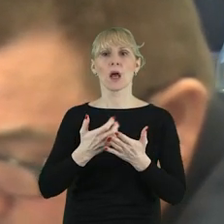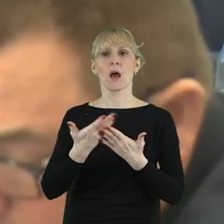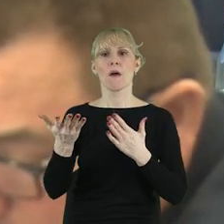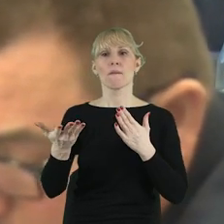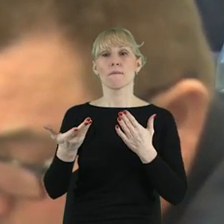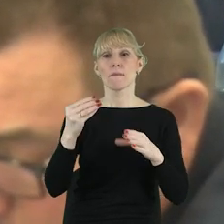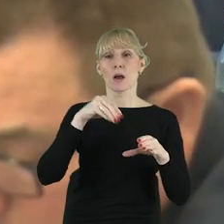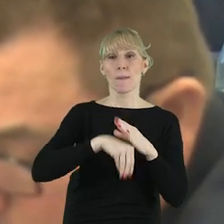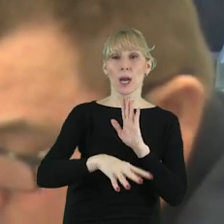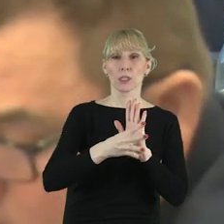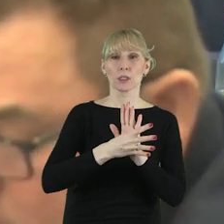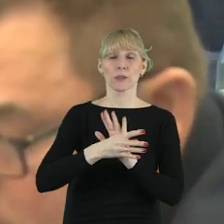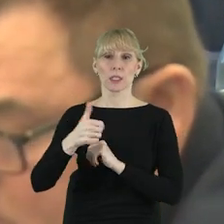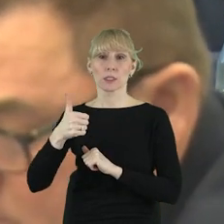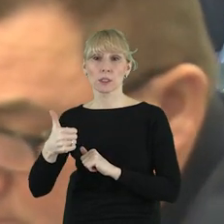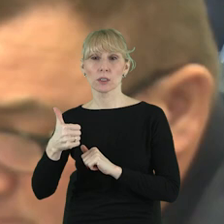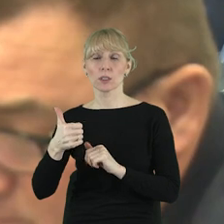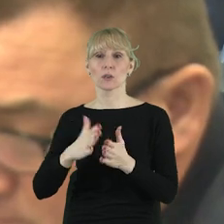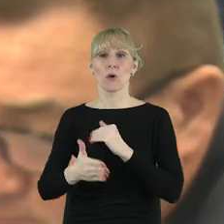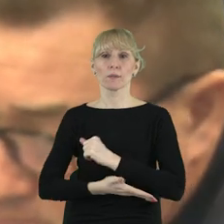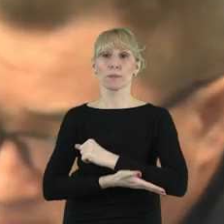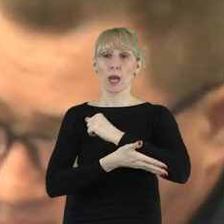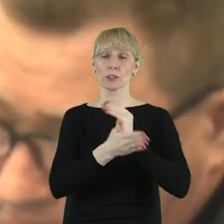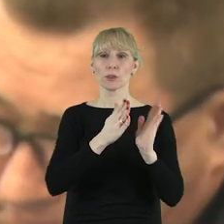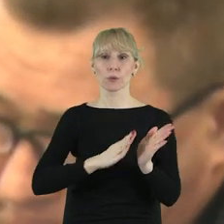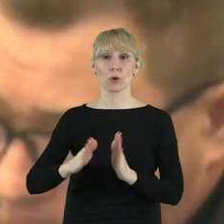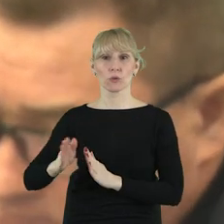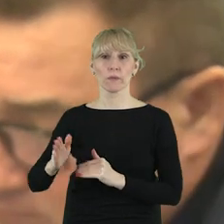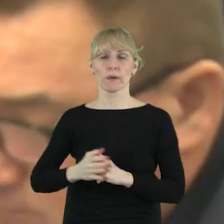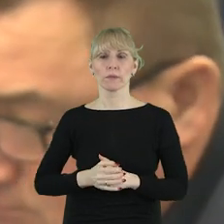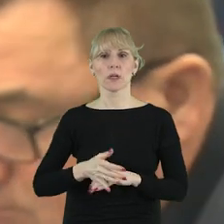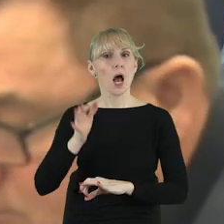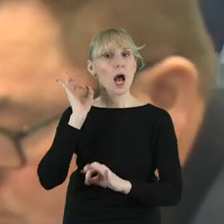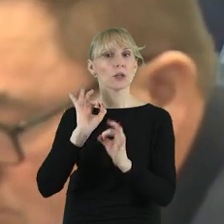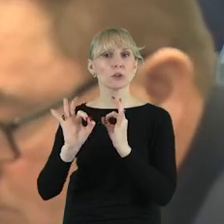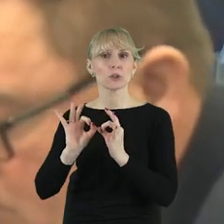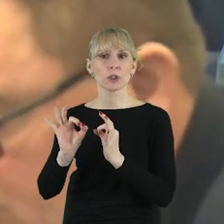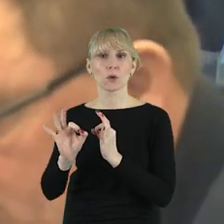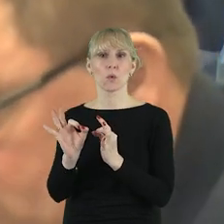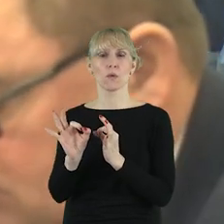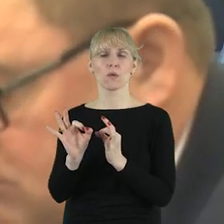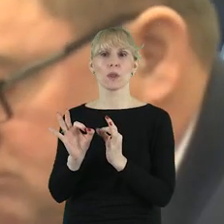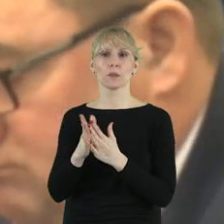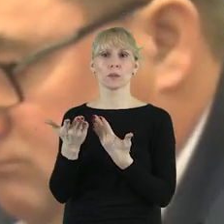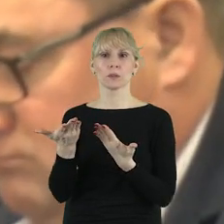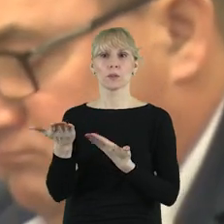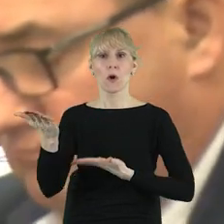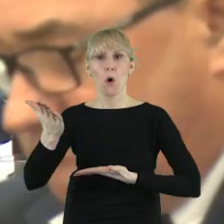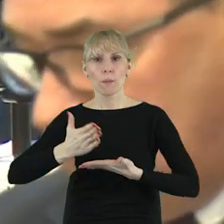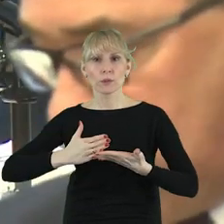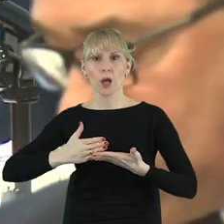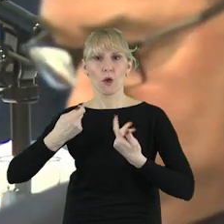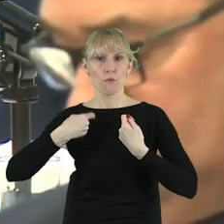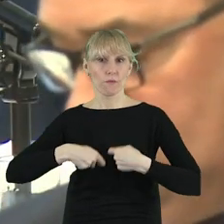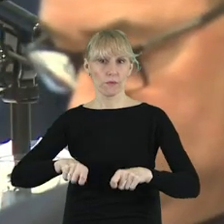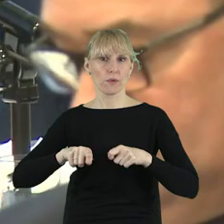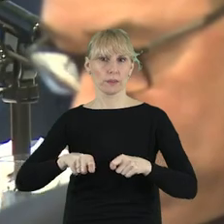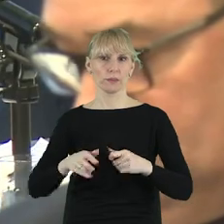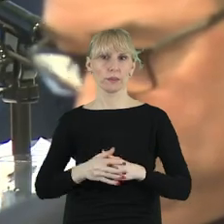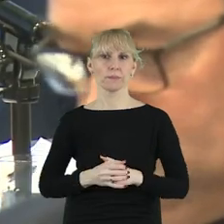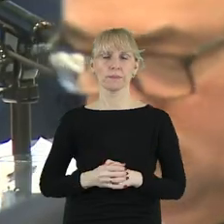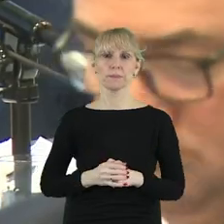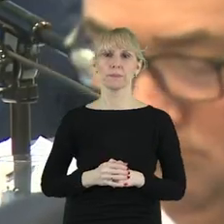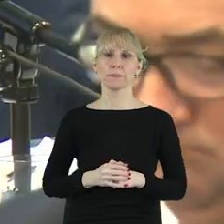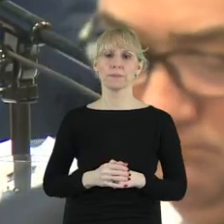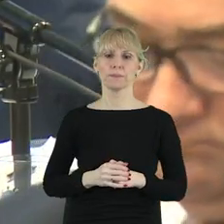poddziałania 19.1 wsparcie przygotowawcze, w szczególności z programem rozwoju obszarów wiejskich. Dziękuję